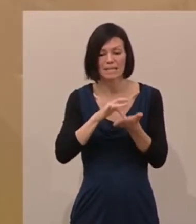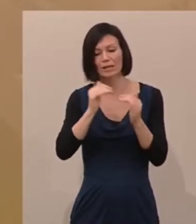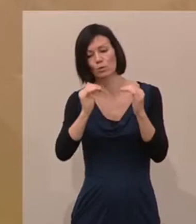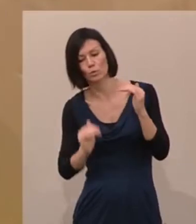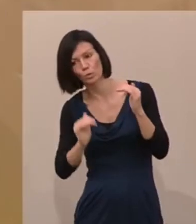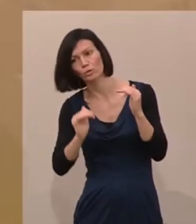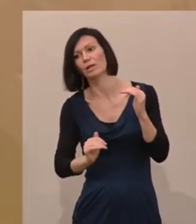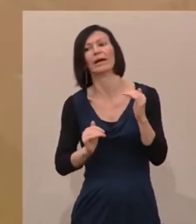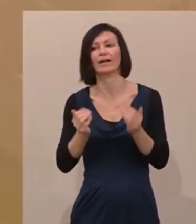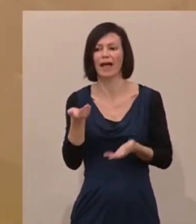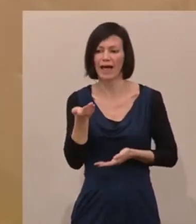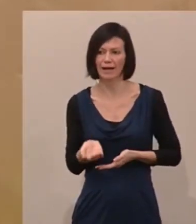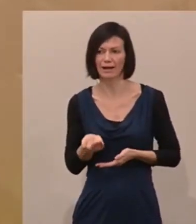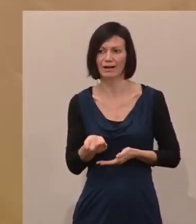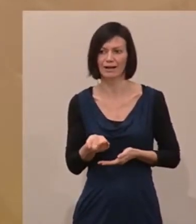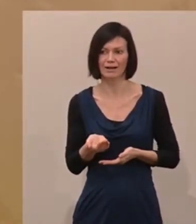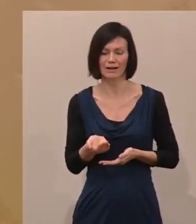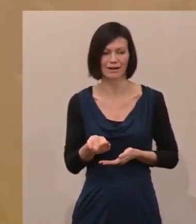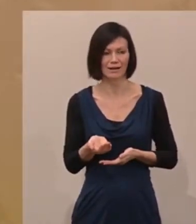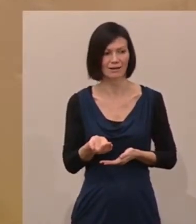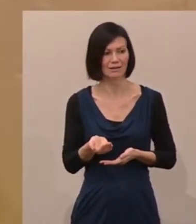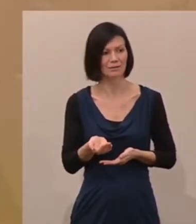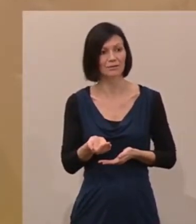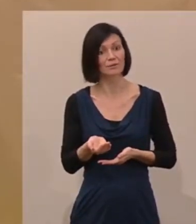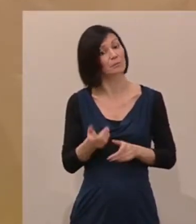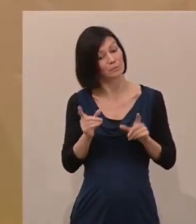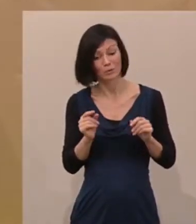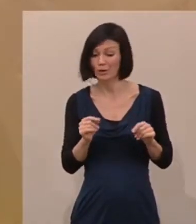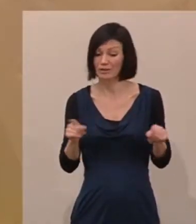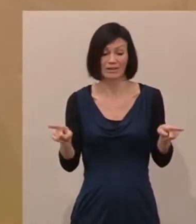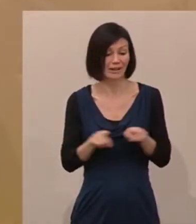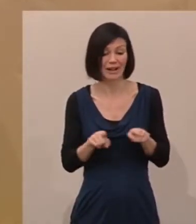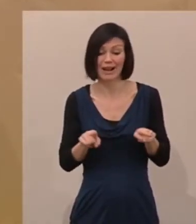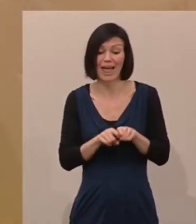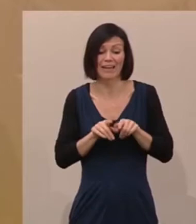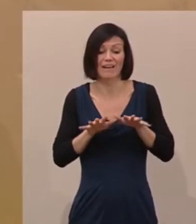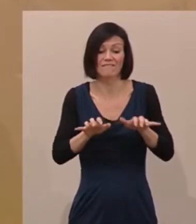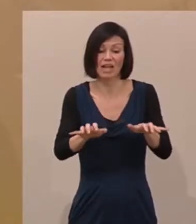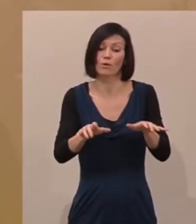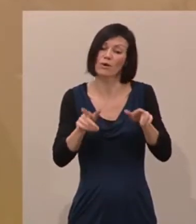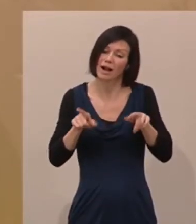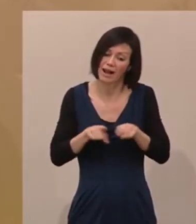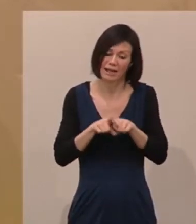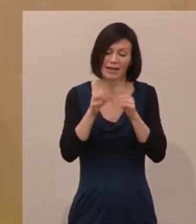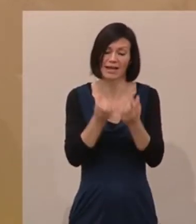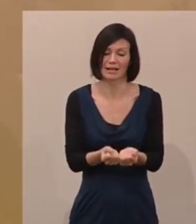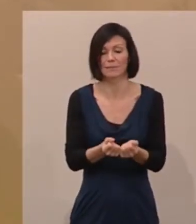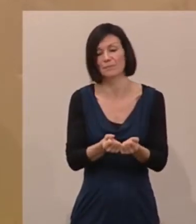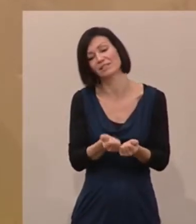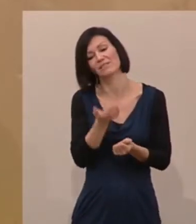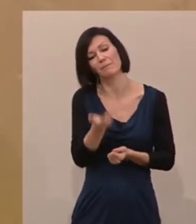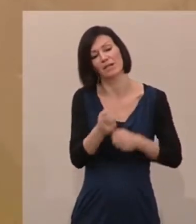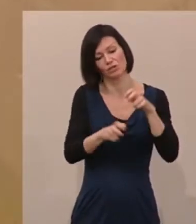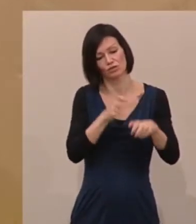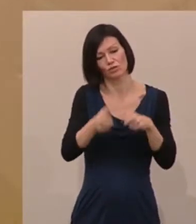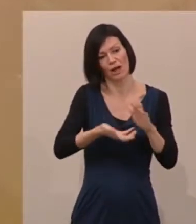untere Einkommen. Das hat denselben Effekt wie die Abschaffung der Mehrwertsteuer auf Mieten, wirkt aber